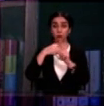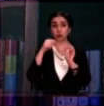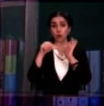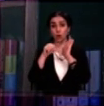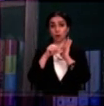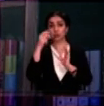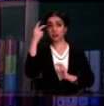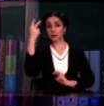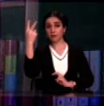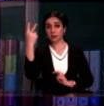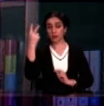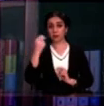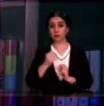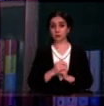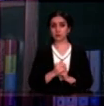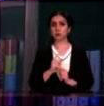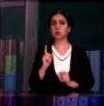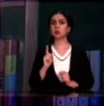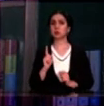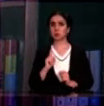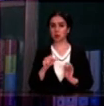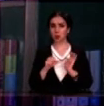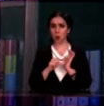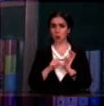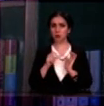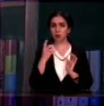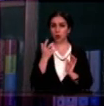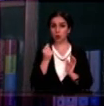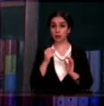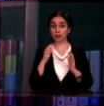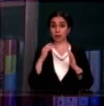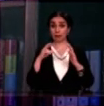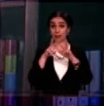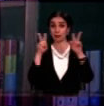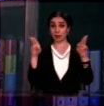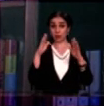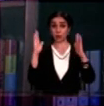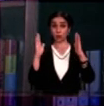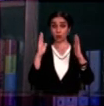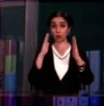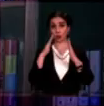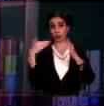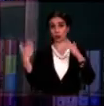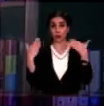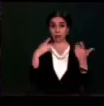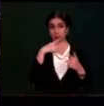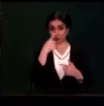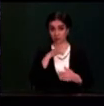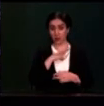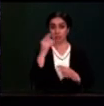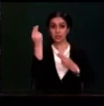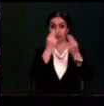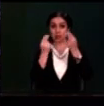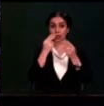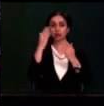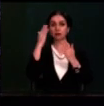6 ning kvadrati. Nima uchun 6 oldik? Teng yonli deb aytdik va chizmadan ko'rinib turibdiki, u